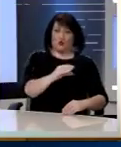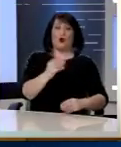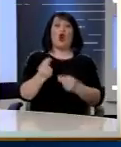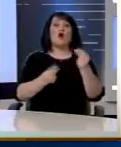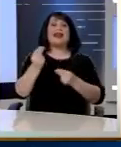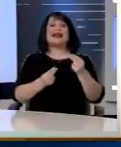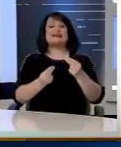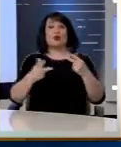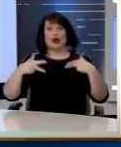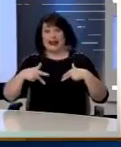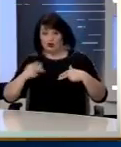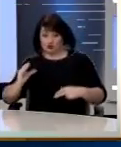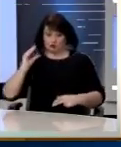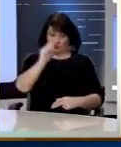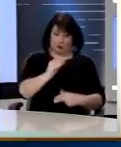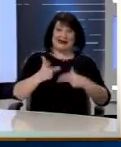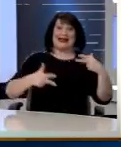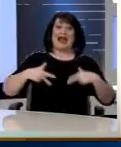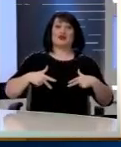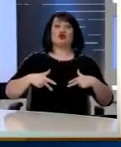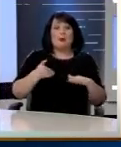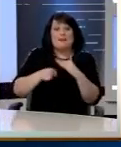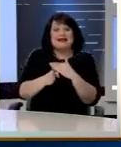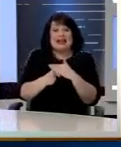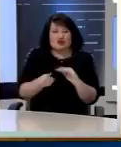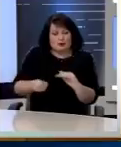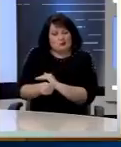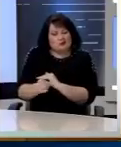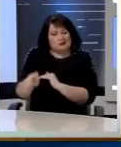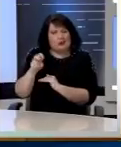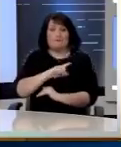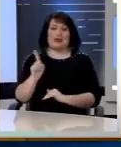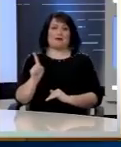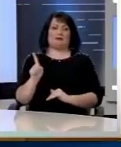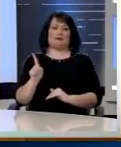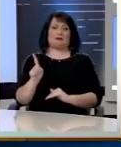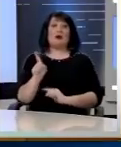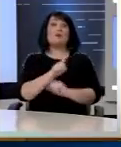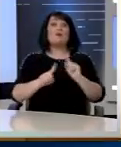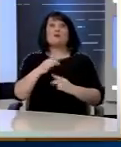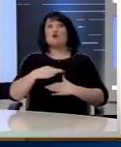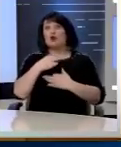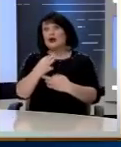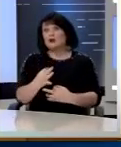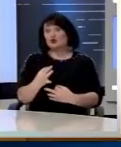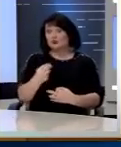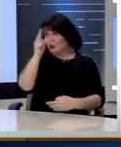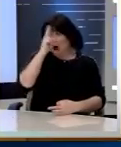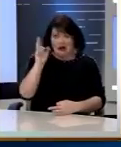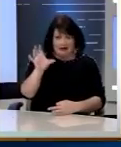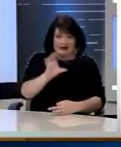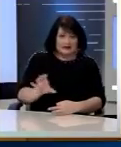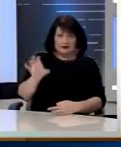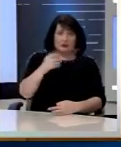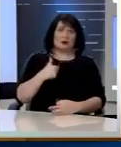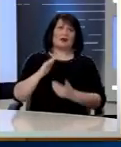και να πηγαίνουν στο κράτος, να μην μπορεί να τα αρπάξει κανείς και από εκεί και πέρα το ποιο θα έχει εκπρόσωπο η απέναντι πλευρά δεν είναι